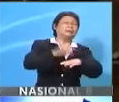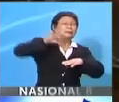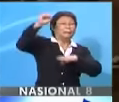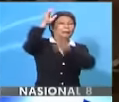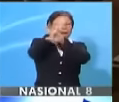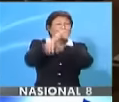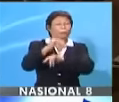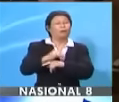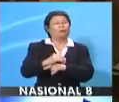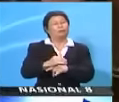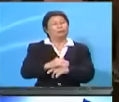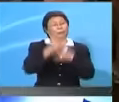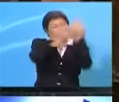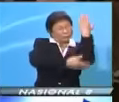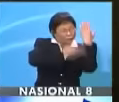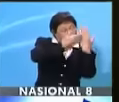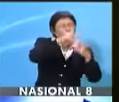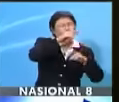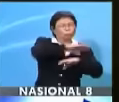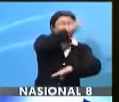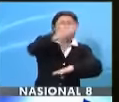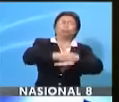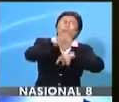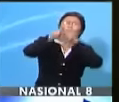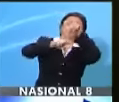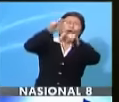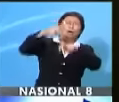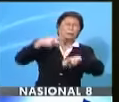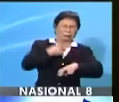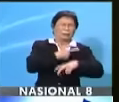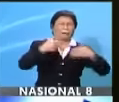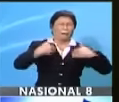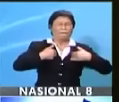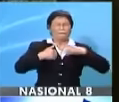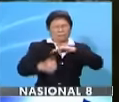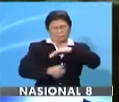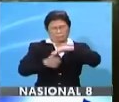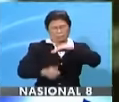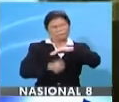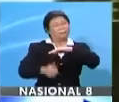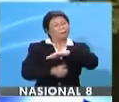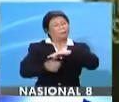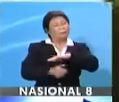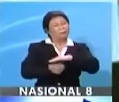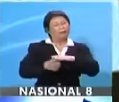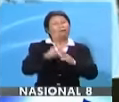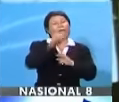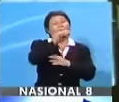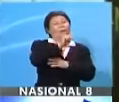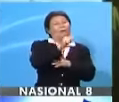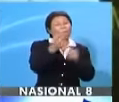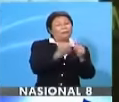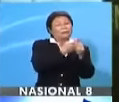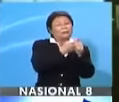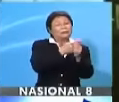Sabah, kita orang memang ada asas untuk macam first aid kit,